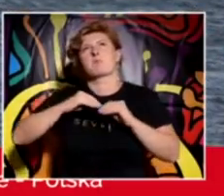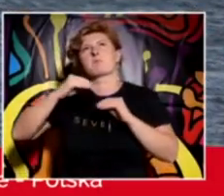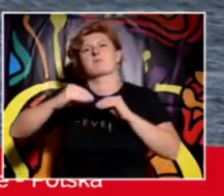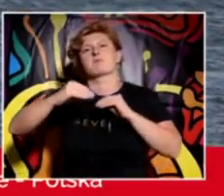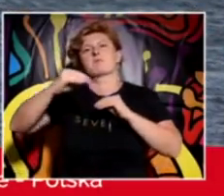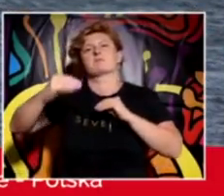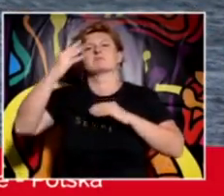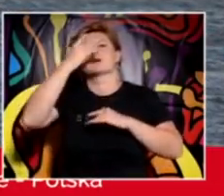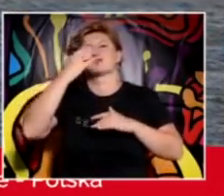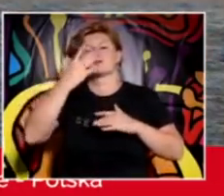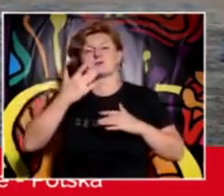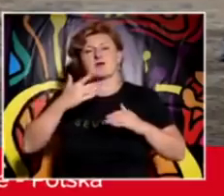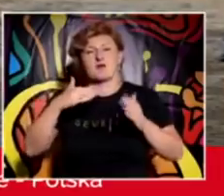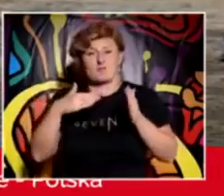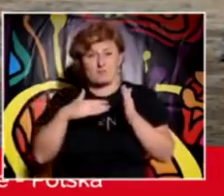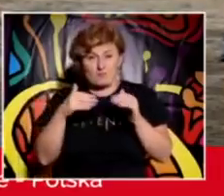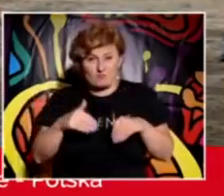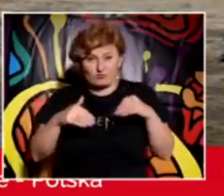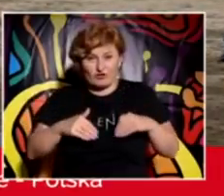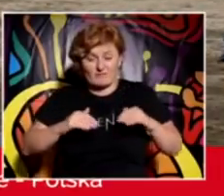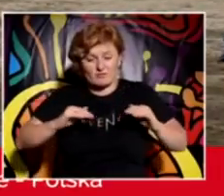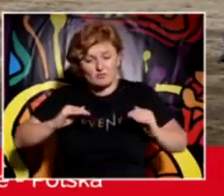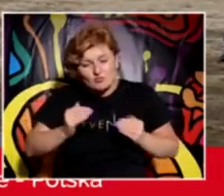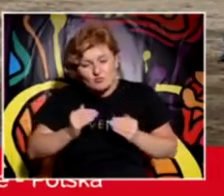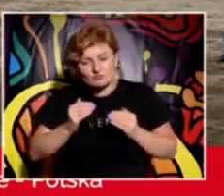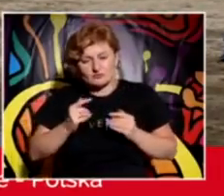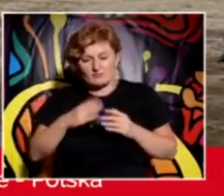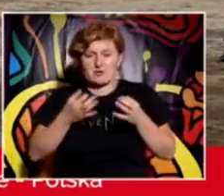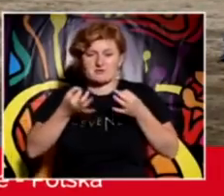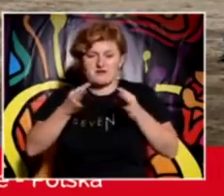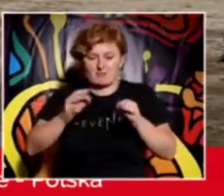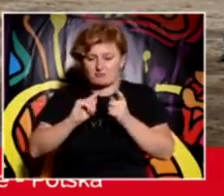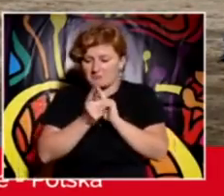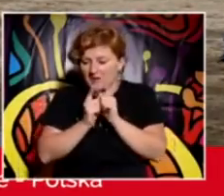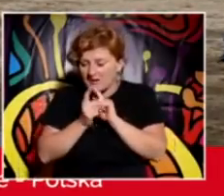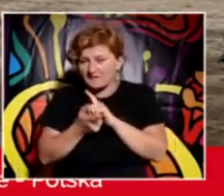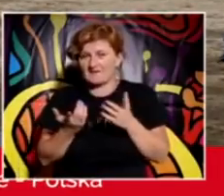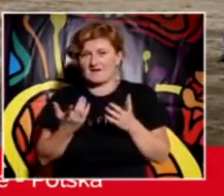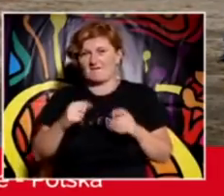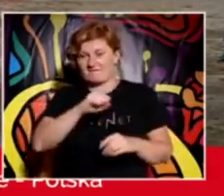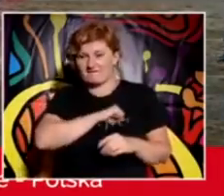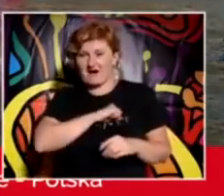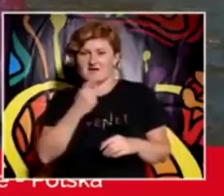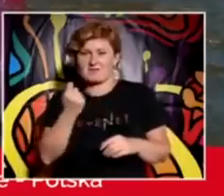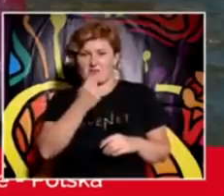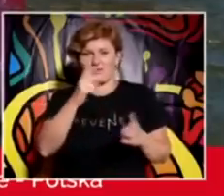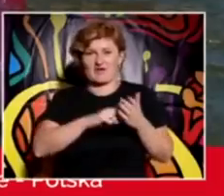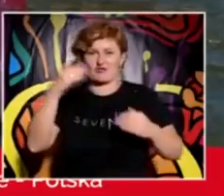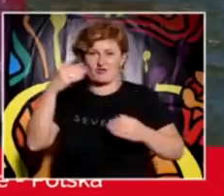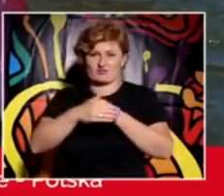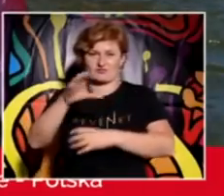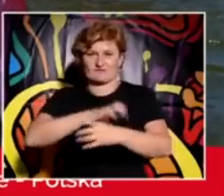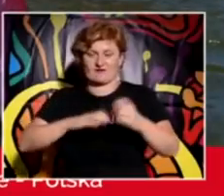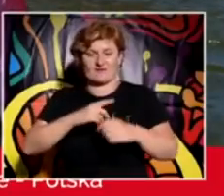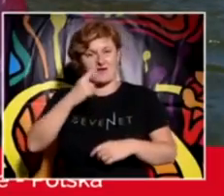odkładamy, a można sobie troszkę skrócić tą drogę właśnie przerabiając samochód i na przykład fajnie pojechać na koniec świata, ale...